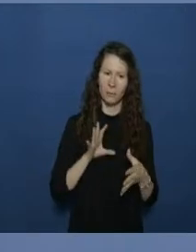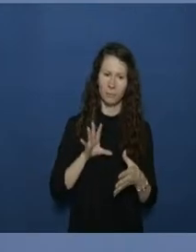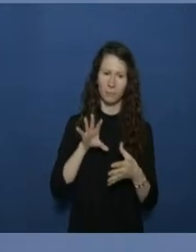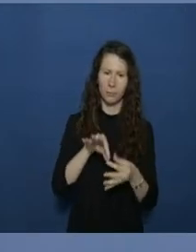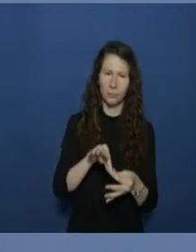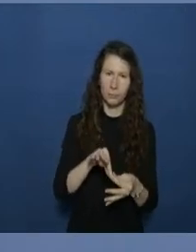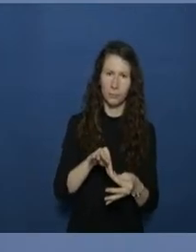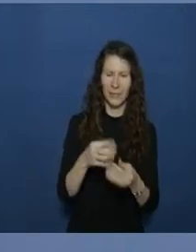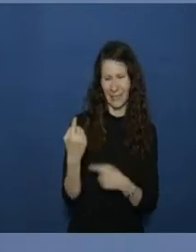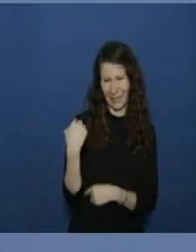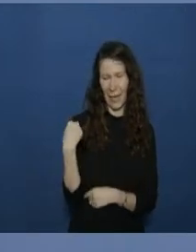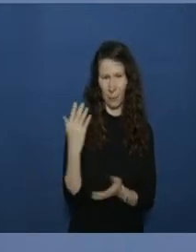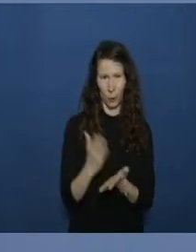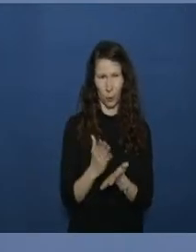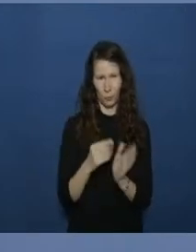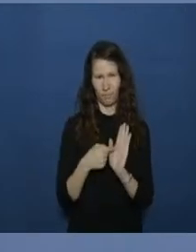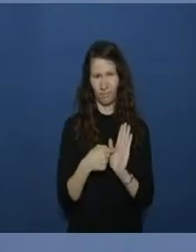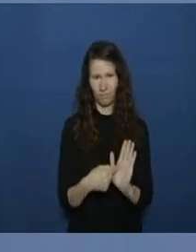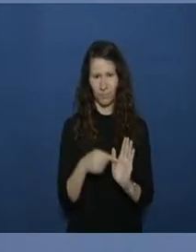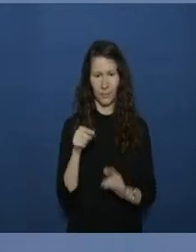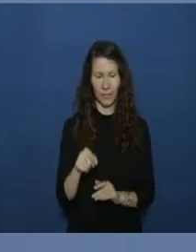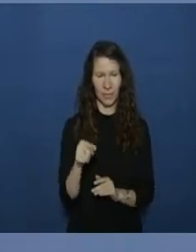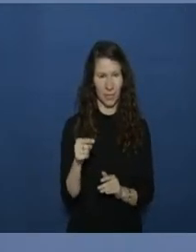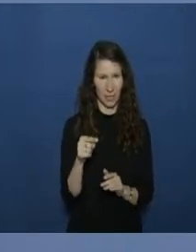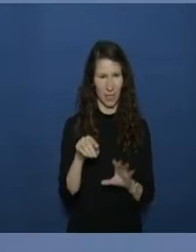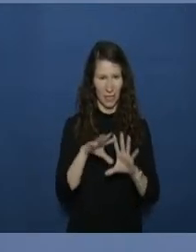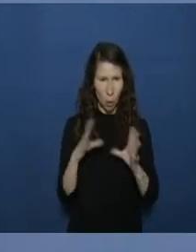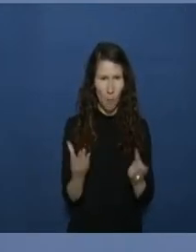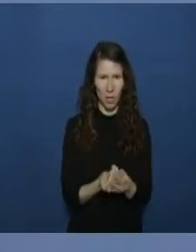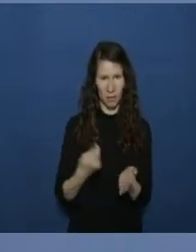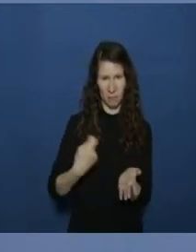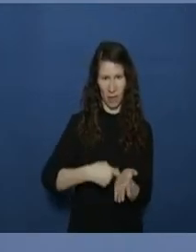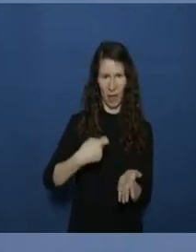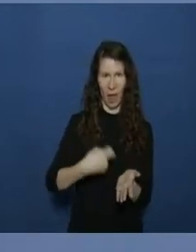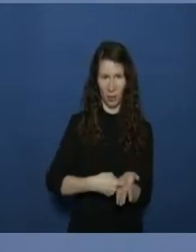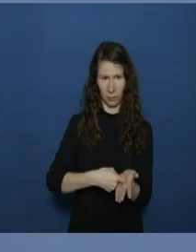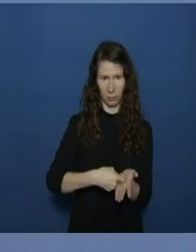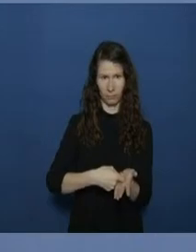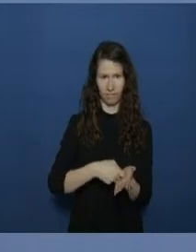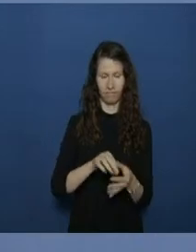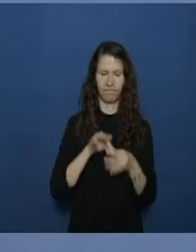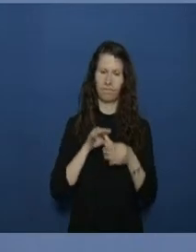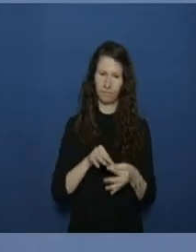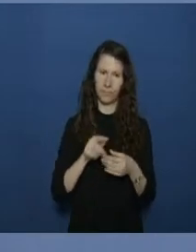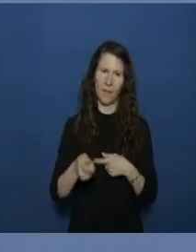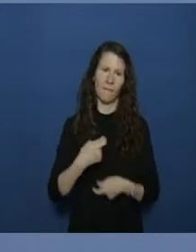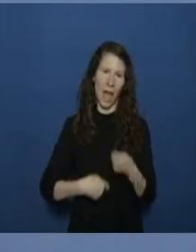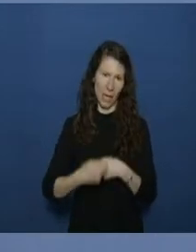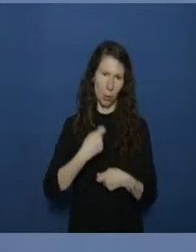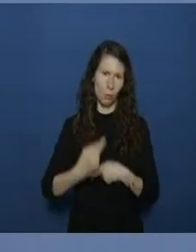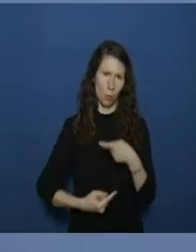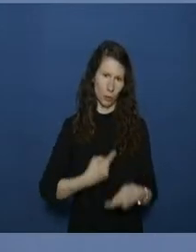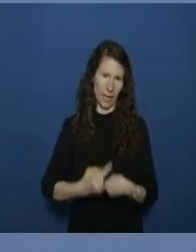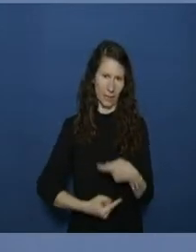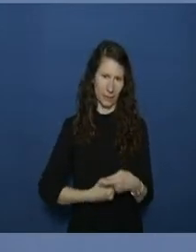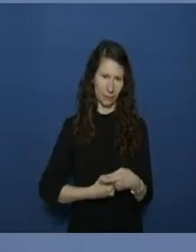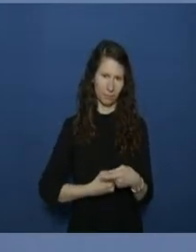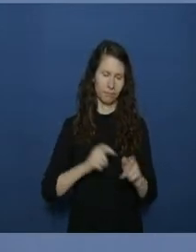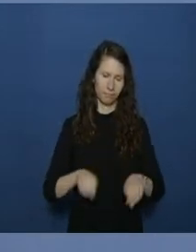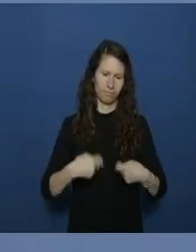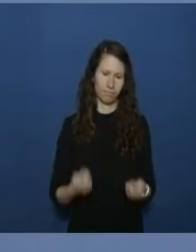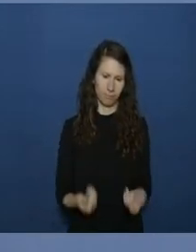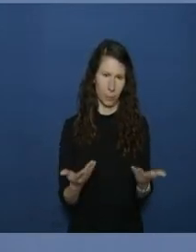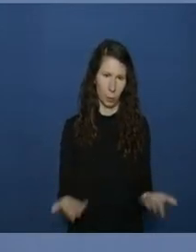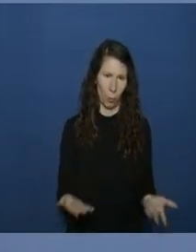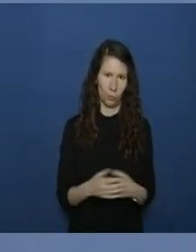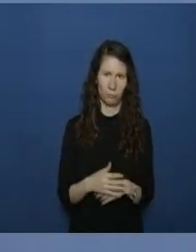schon dargestellt habe. Die genannte Summe ist ein Ergebnis dieses Verhandlungsprozesses, den wir mit der namibischen Seite